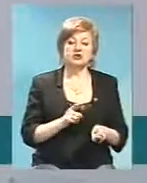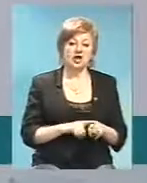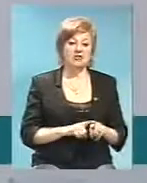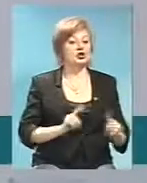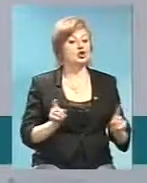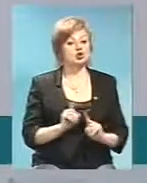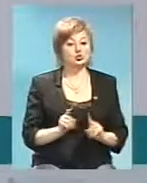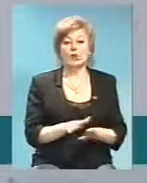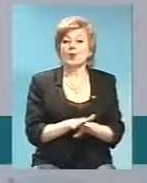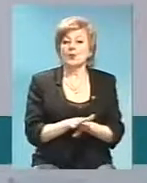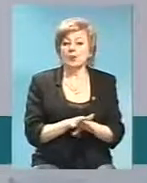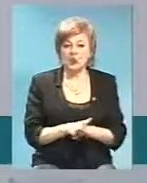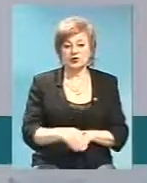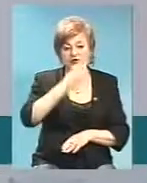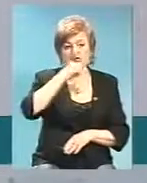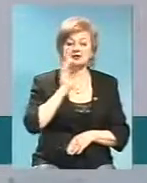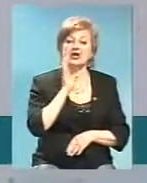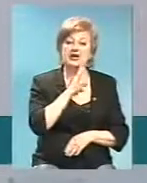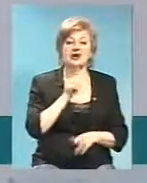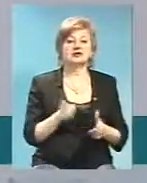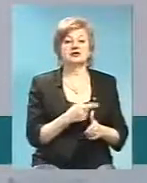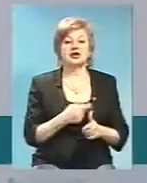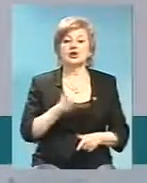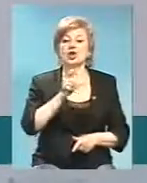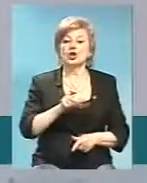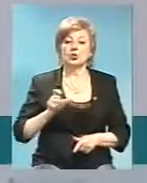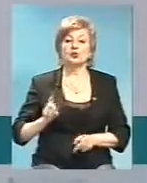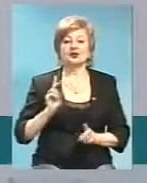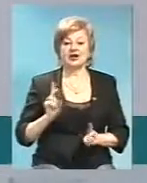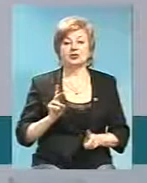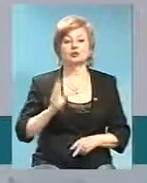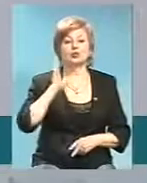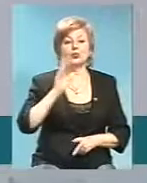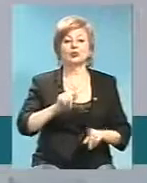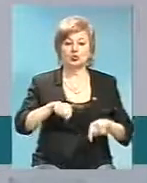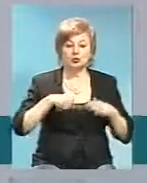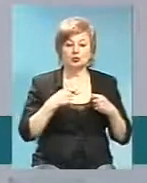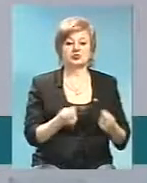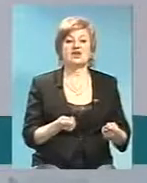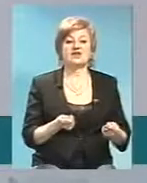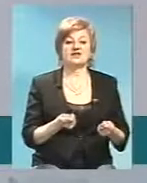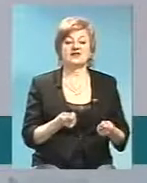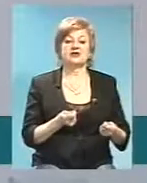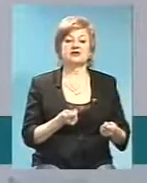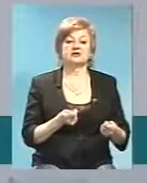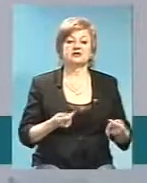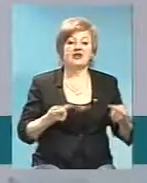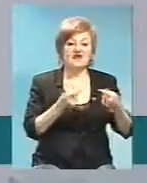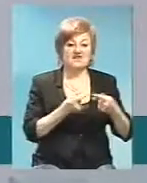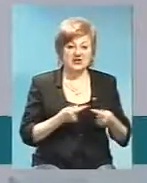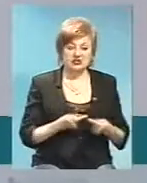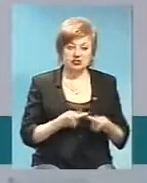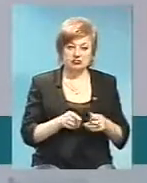що повністю батьки або особи, які їх замінюють, які будуть надавати в житті, визначені